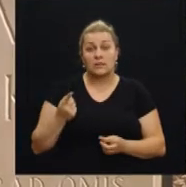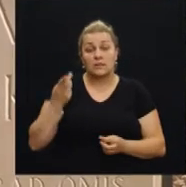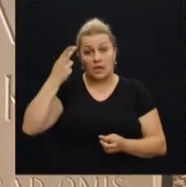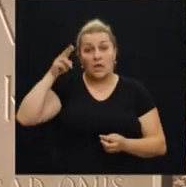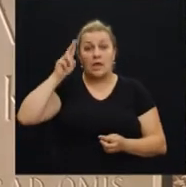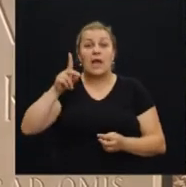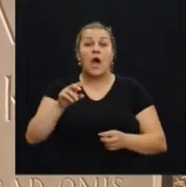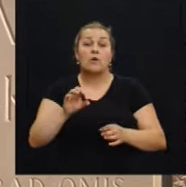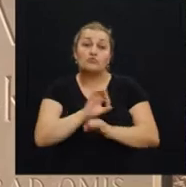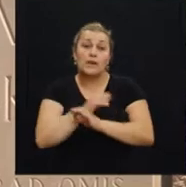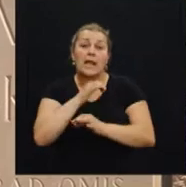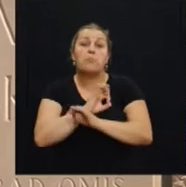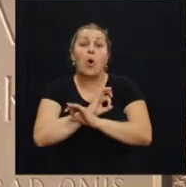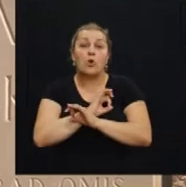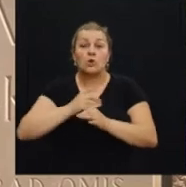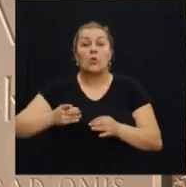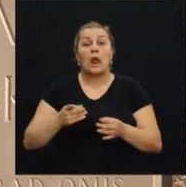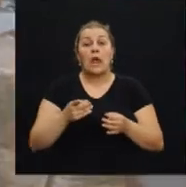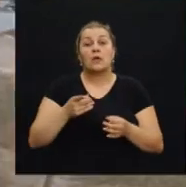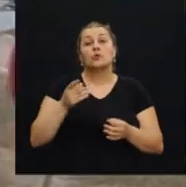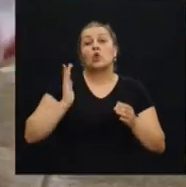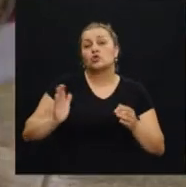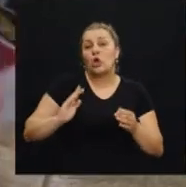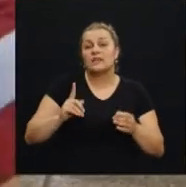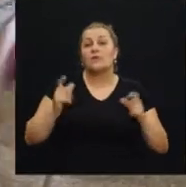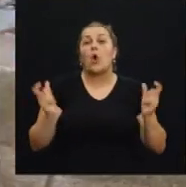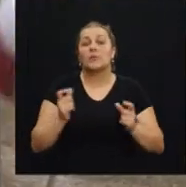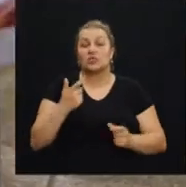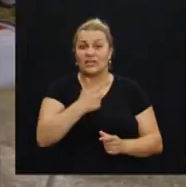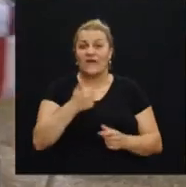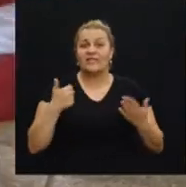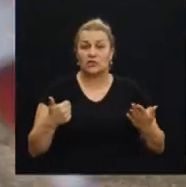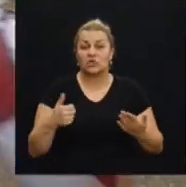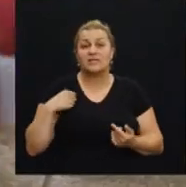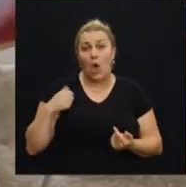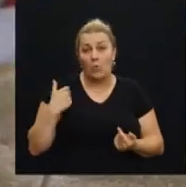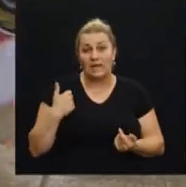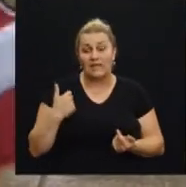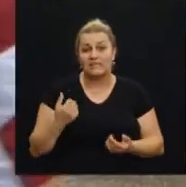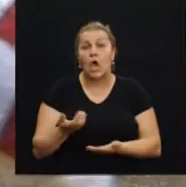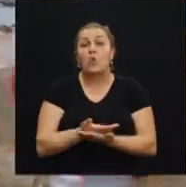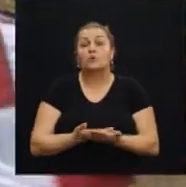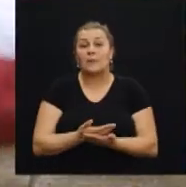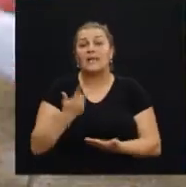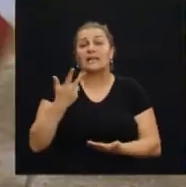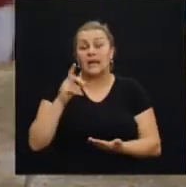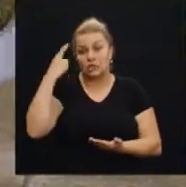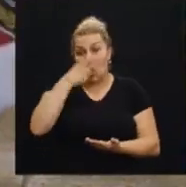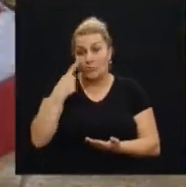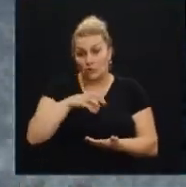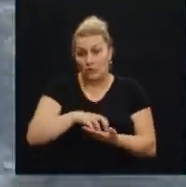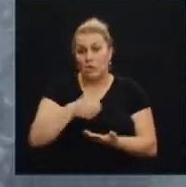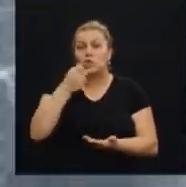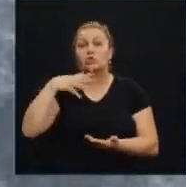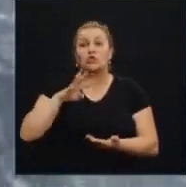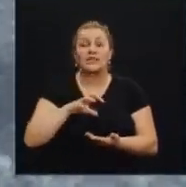i umrle pripadnike dostojanstveno je u Omišu obilježena 26. obljetnica utemeljenja 3. omiške bojne